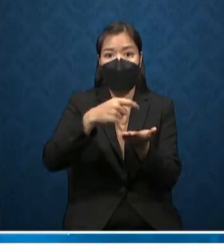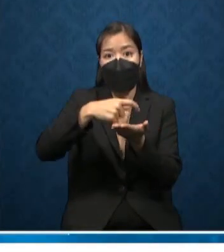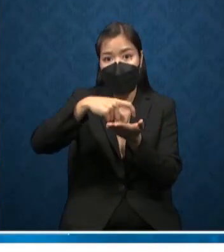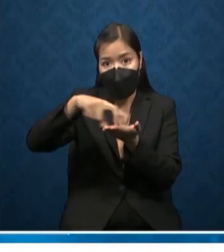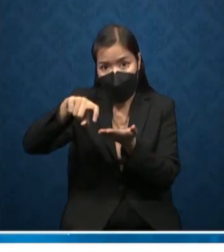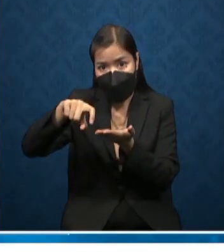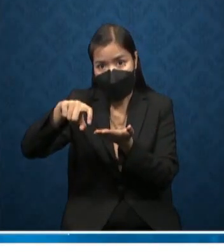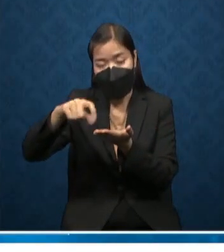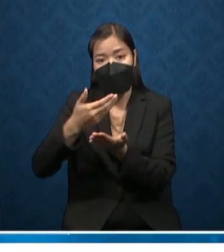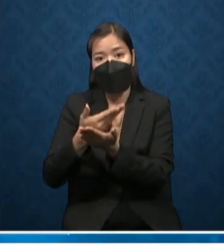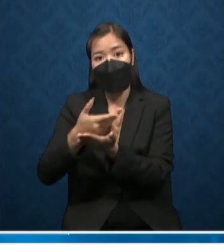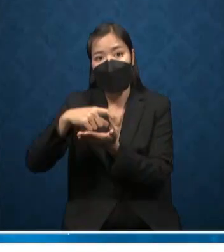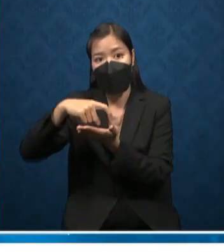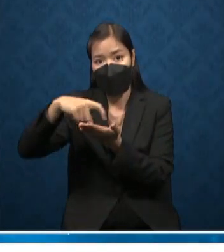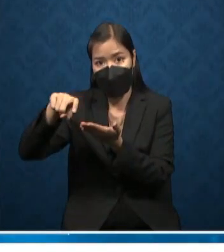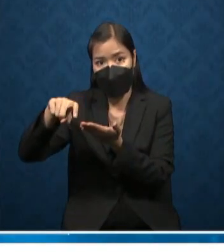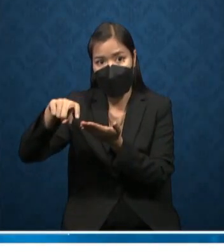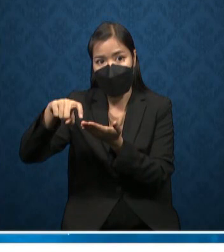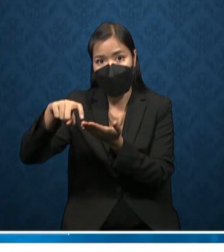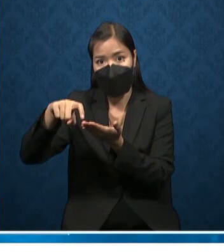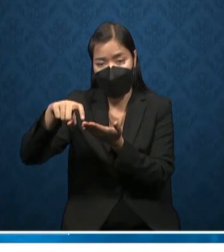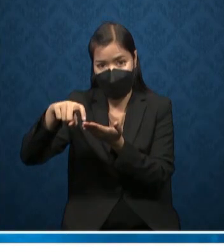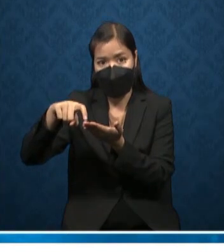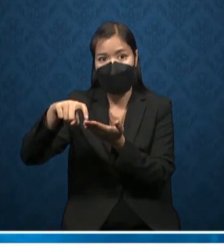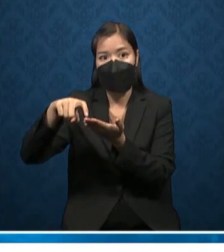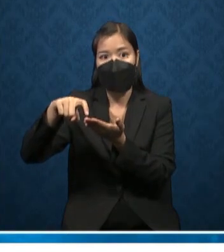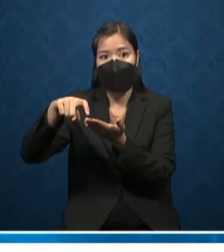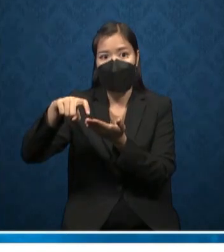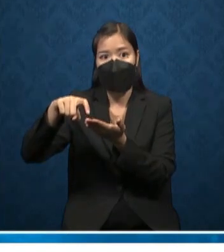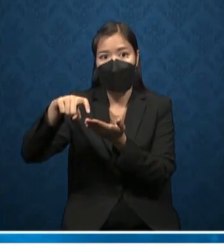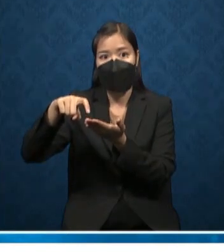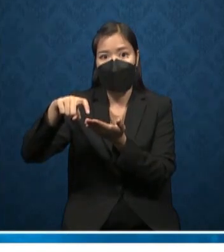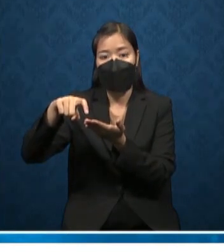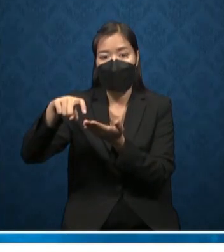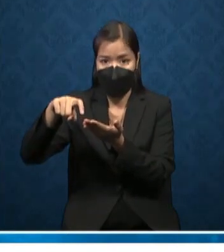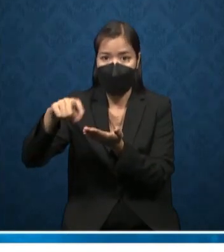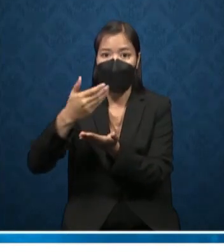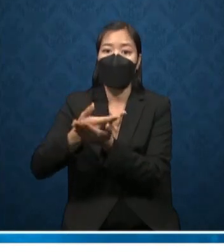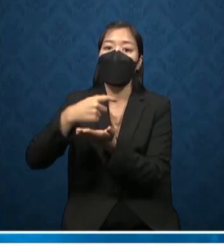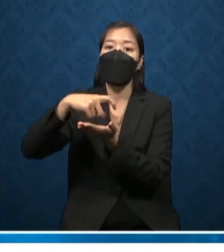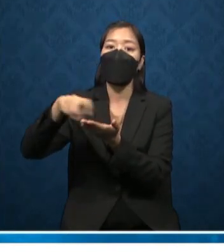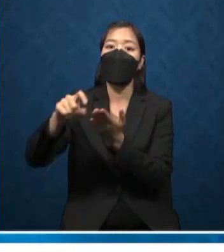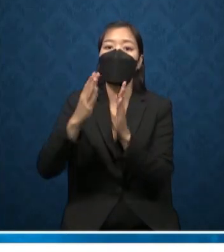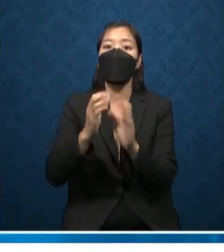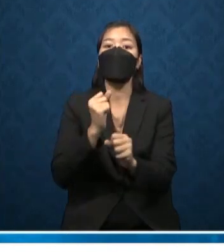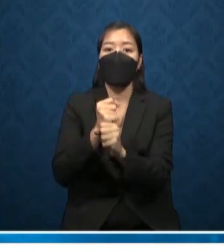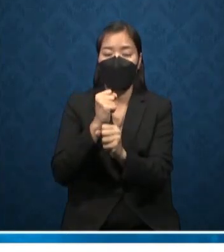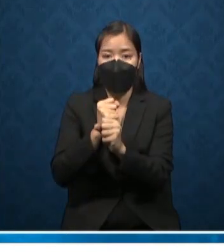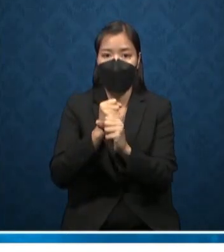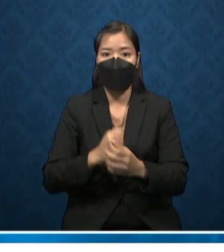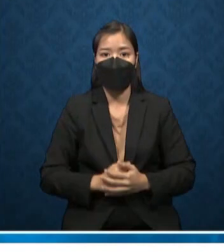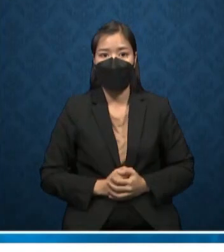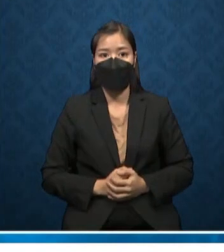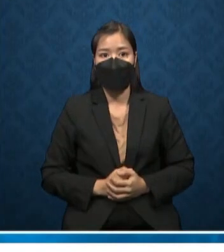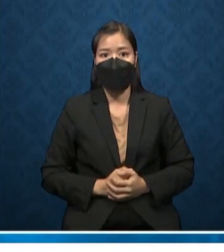งบประมาณรายจ่ายบุรณาการและงบประมาณรายจ่ายบุคลากรระหว่างหน่วยรับงบประมาณ